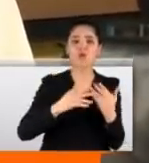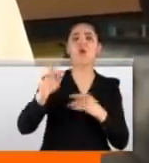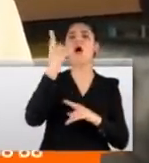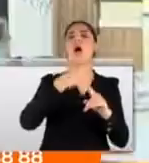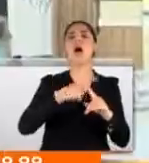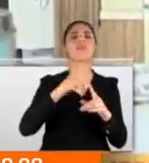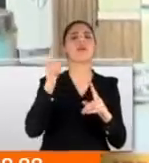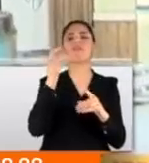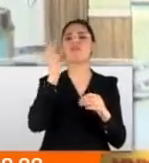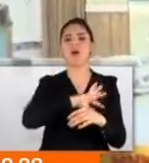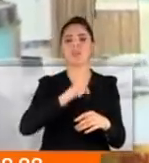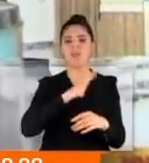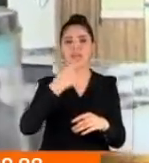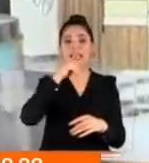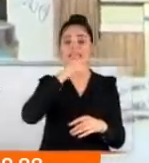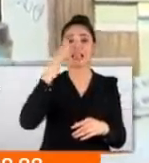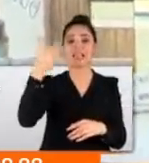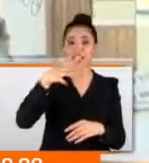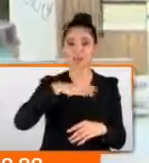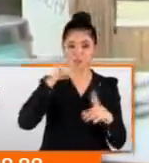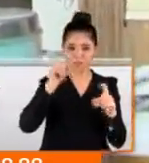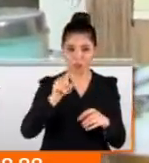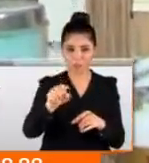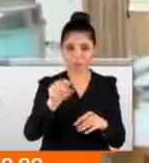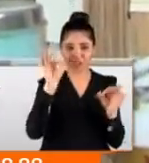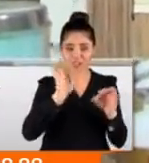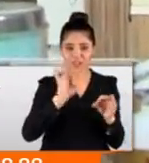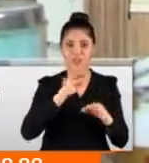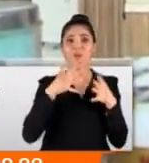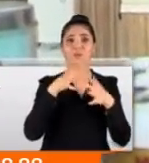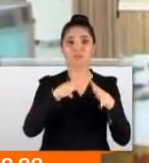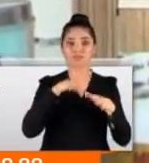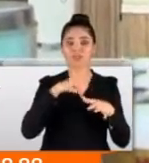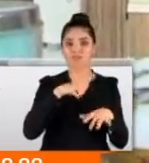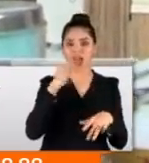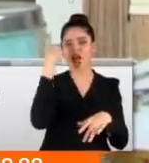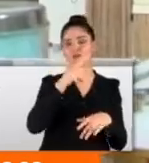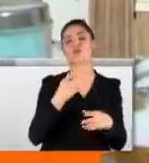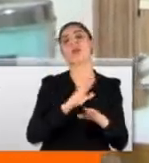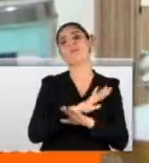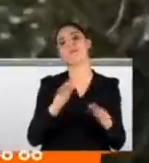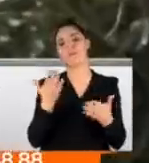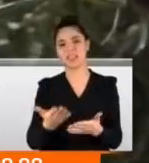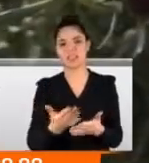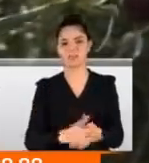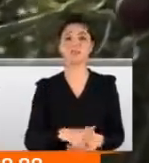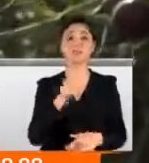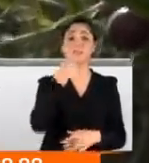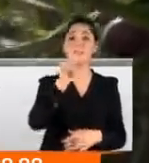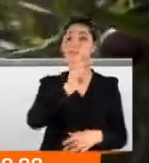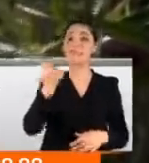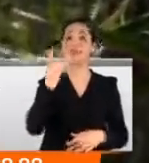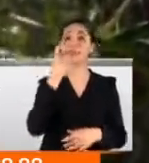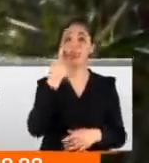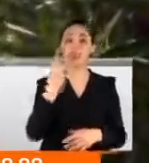şifa kaynağıdır. Zeytin yaprağı var mı? Zeytin yaprağımız şu an bir yoğun talepten dolayı efendim kalmadı elimizde. 1800'lü